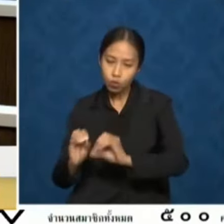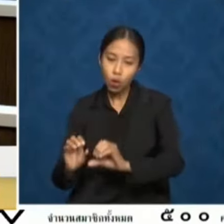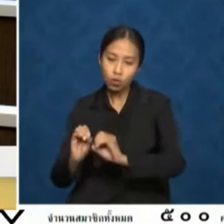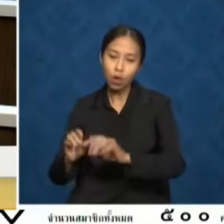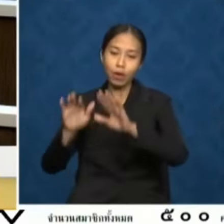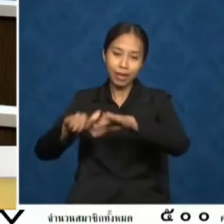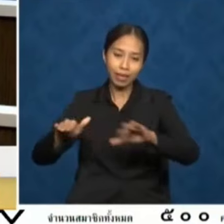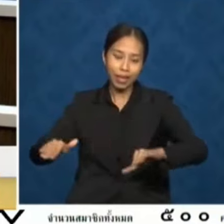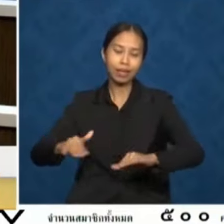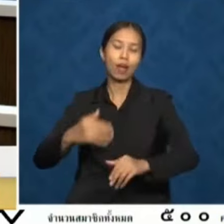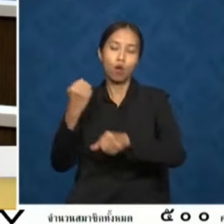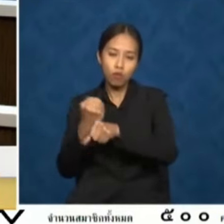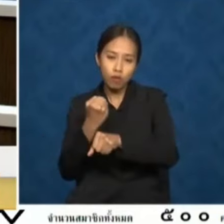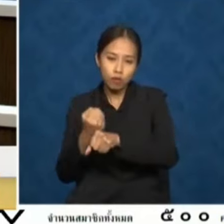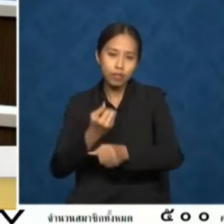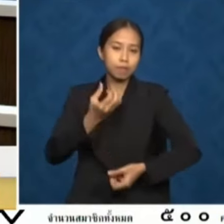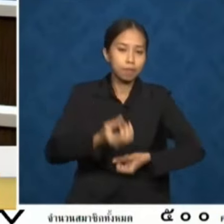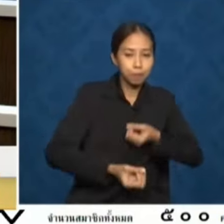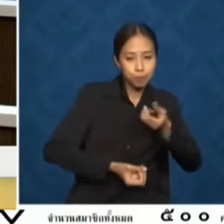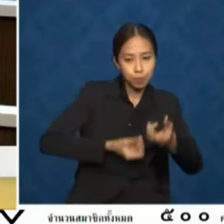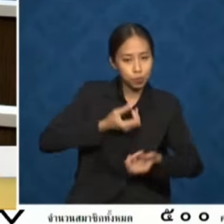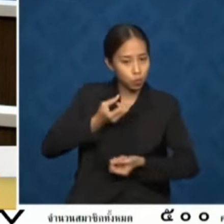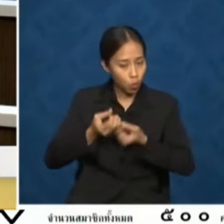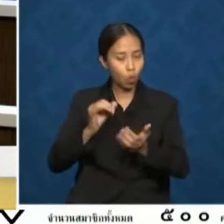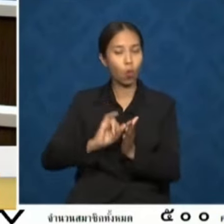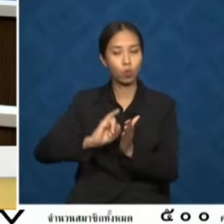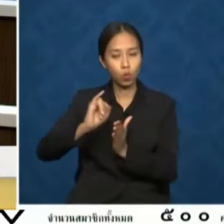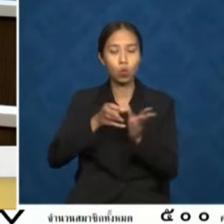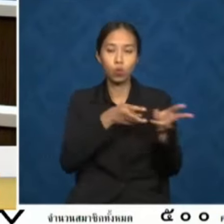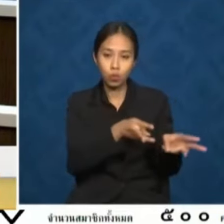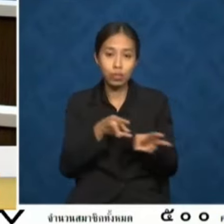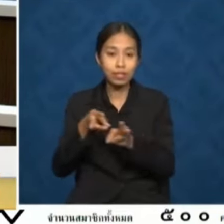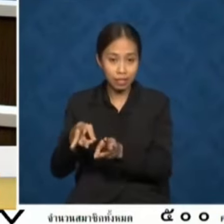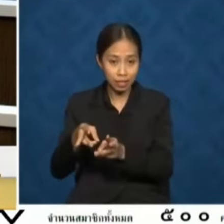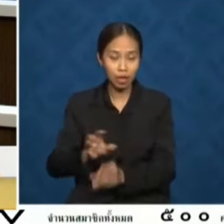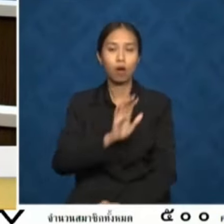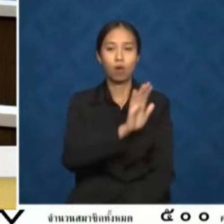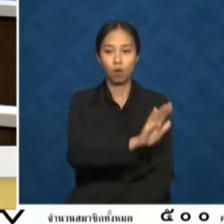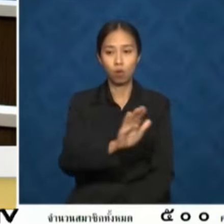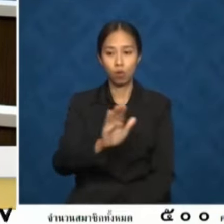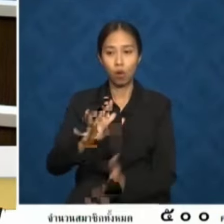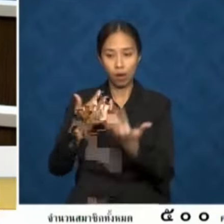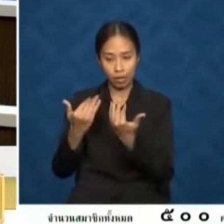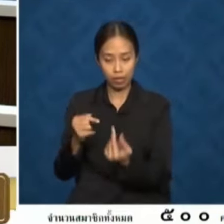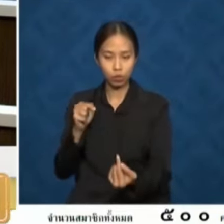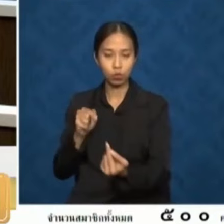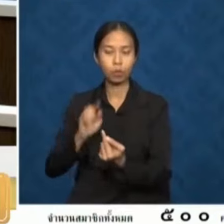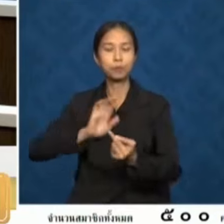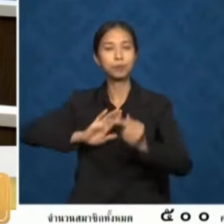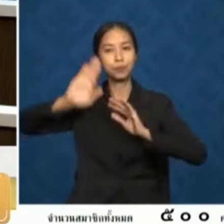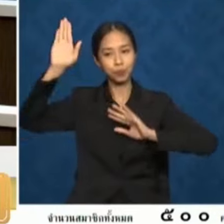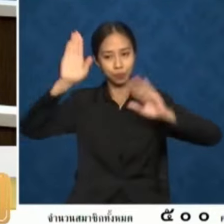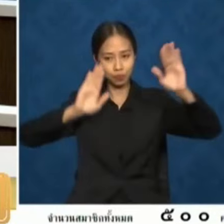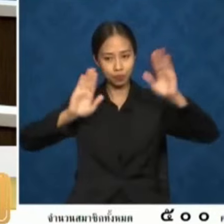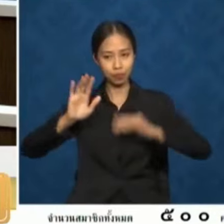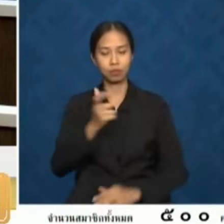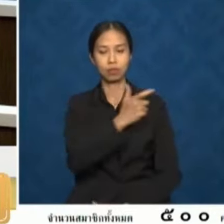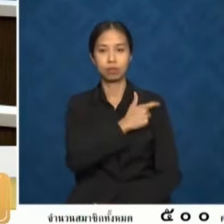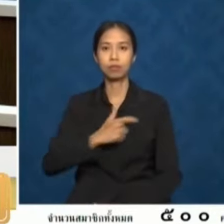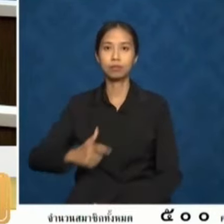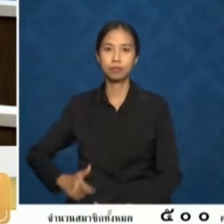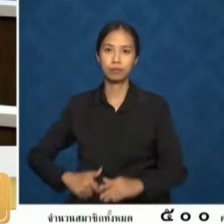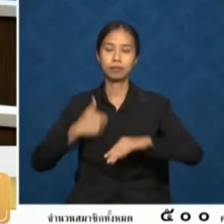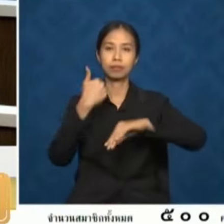ออกอย่างถูกต้องและสร้างสรรค์บนเวทีแห่งความเป็นประชาธิปไตยอันมีพระมหากษัตริย์เป็นประ